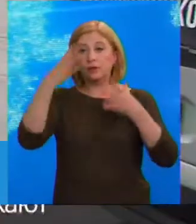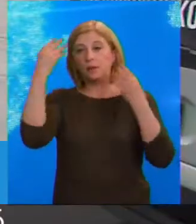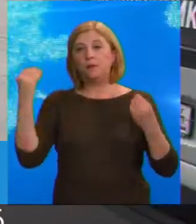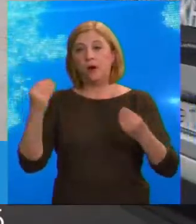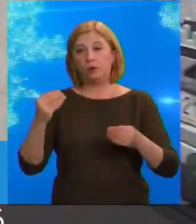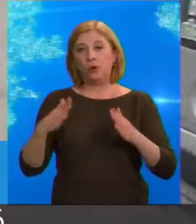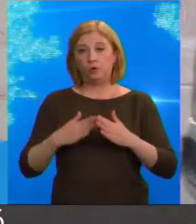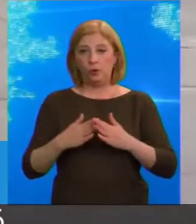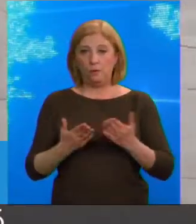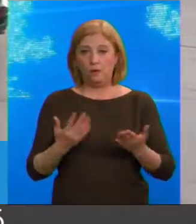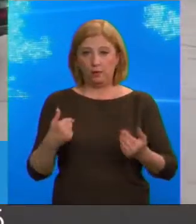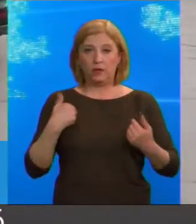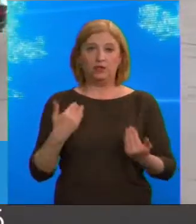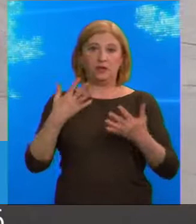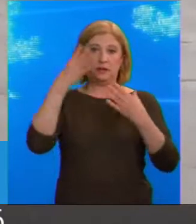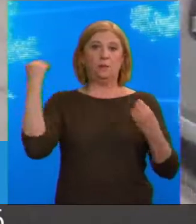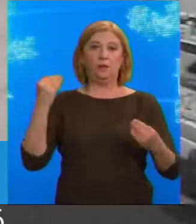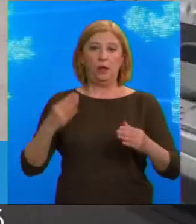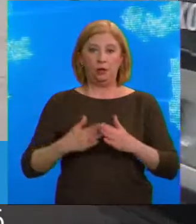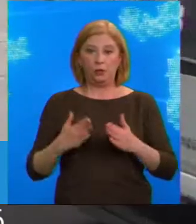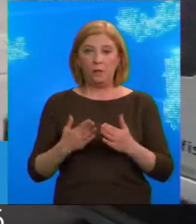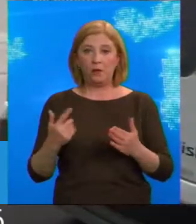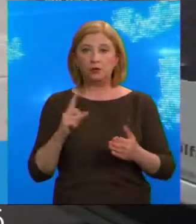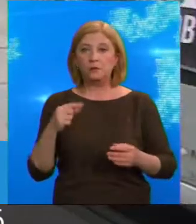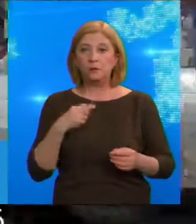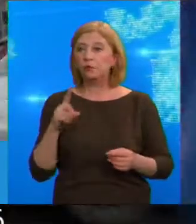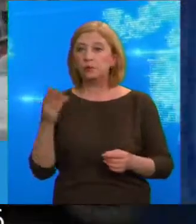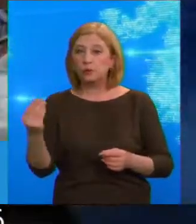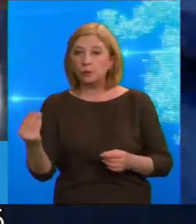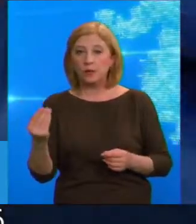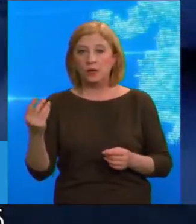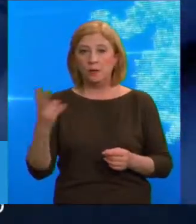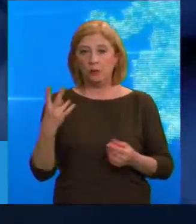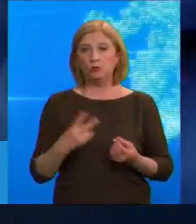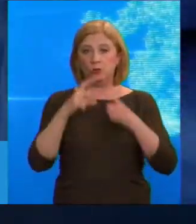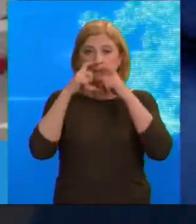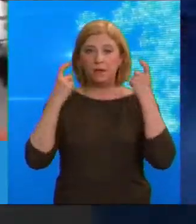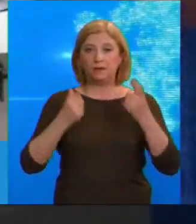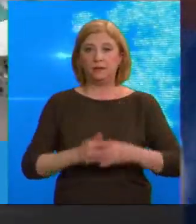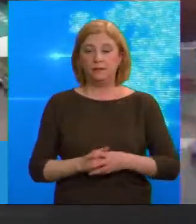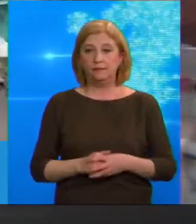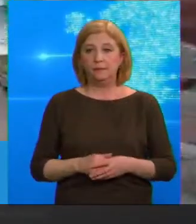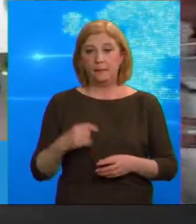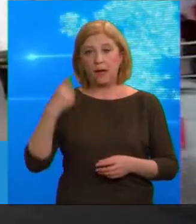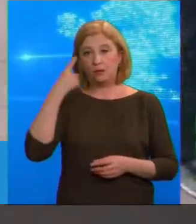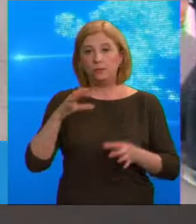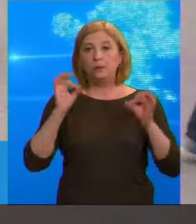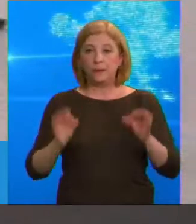дома, допустим, как я сейчас. Ну, чтобы мне сейчас что-то купить, мне нужна маска. Правильно, я думаю, почему? Правильно.